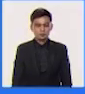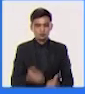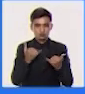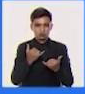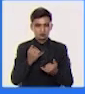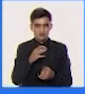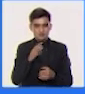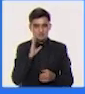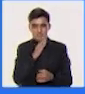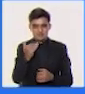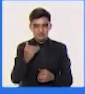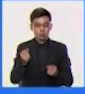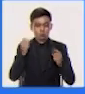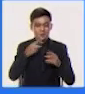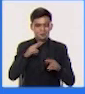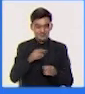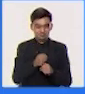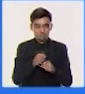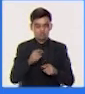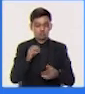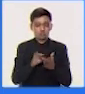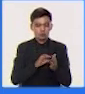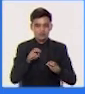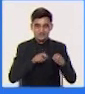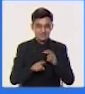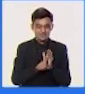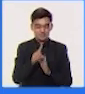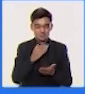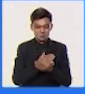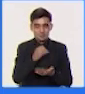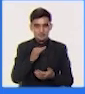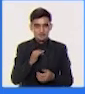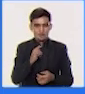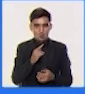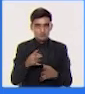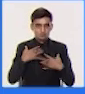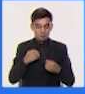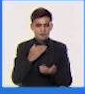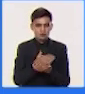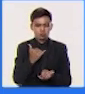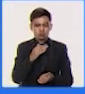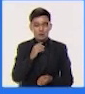Қазіргі таңда сәбидің анасын анықтау бағытында жедел іздестіру шаралары жүріп жатыр. Сәбидің дені сау, ол қазір